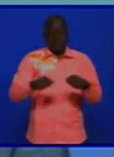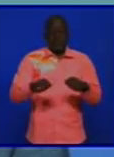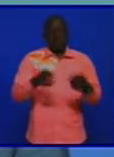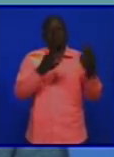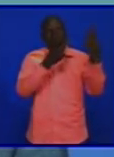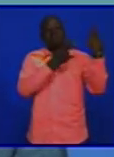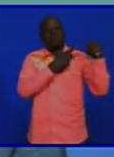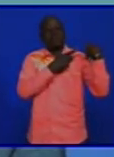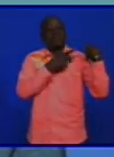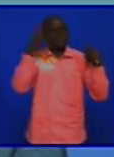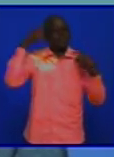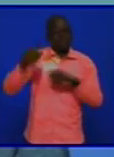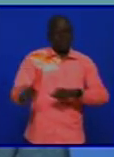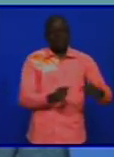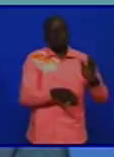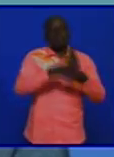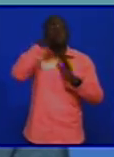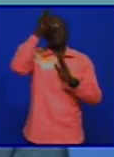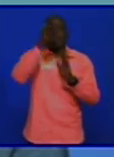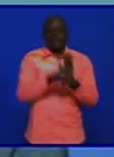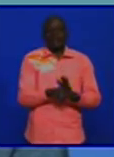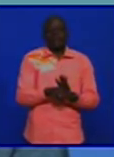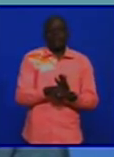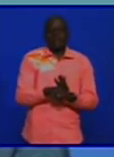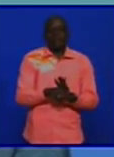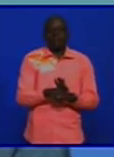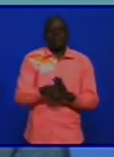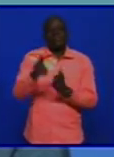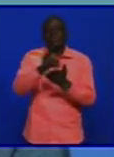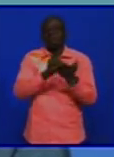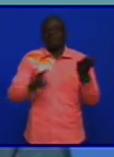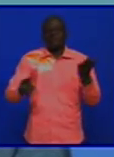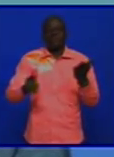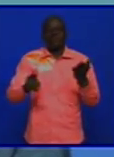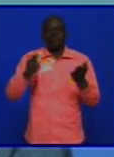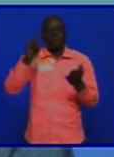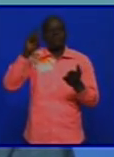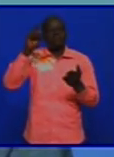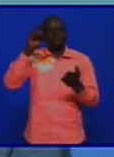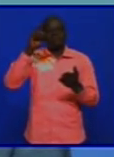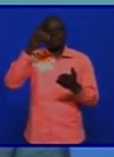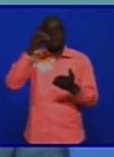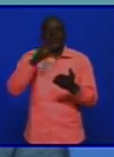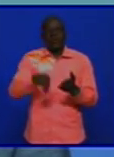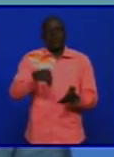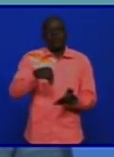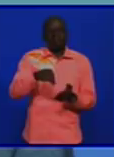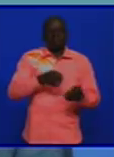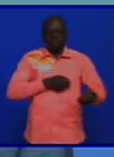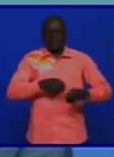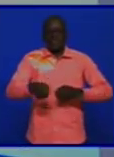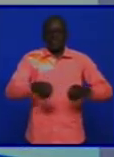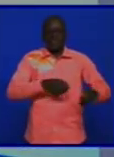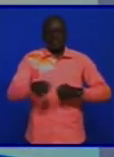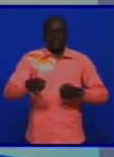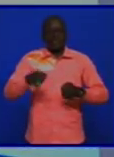leurs propres actions de développement, des dimensions telles que la gestion